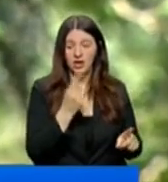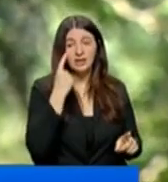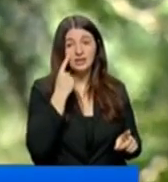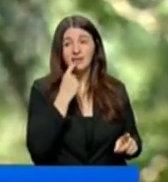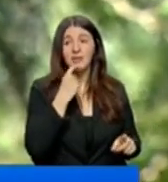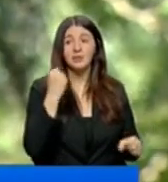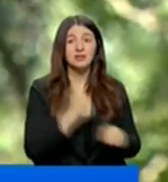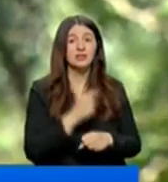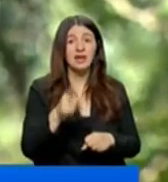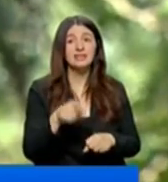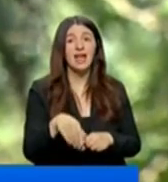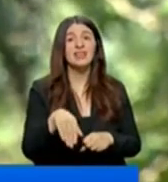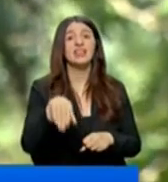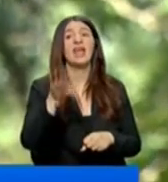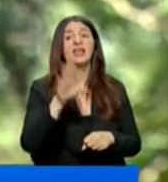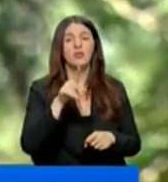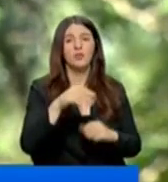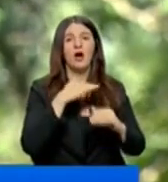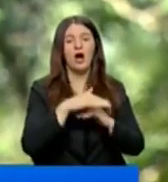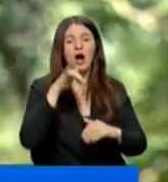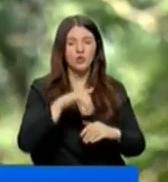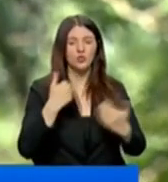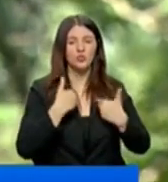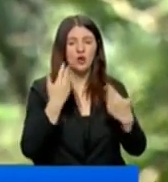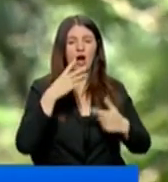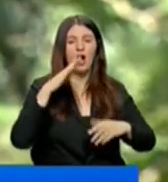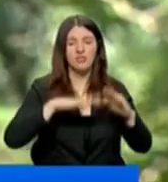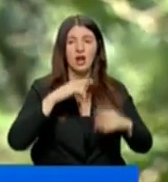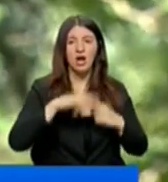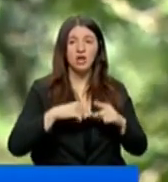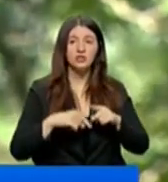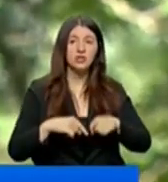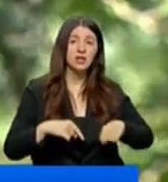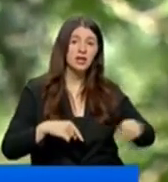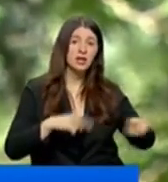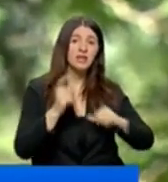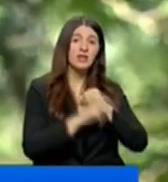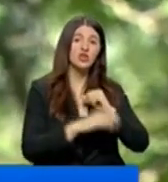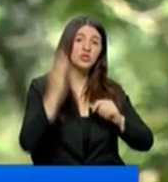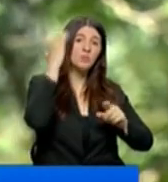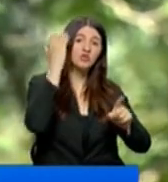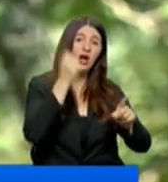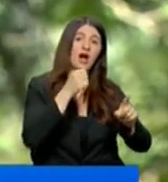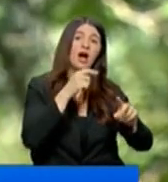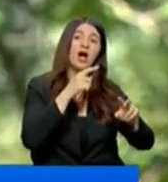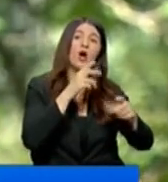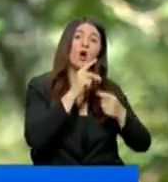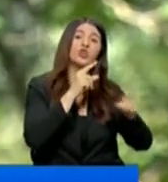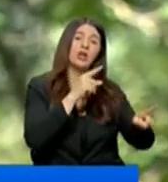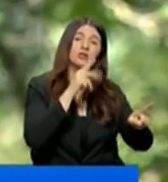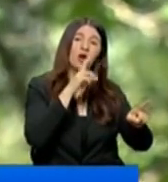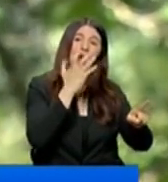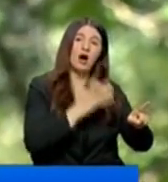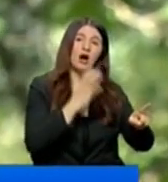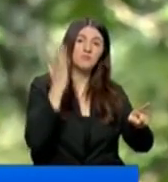Demirtaş üzerinden değil de bu hak, hukuk, adalet arayışları terörist başı Öcalan üzerinden ağırlıklı yürütülüyor.